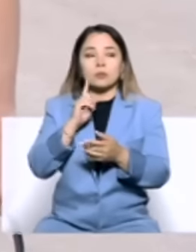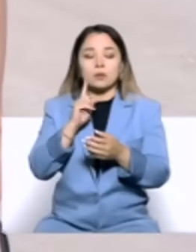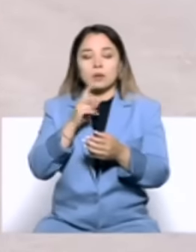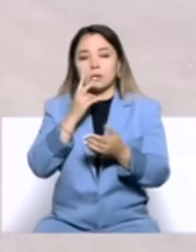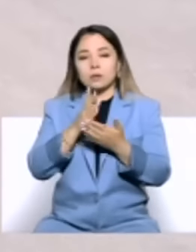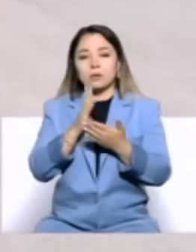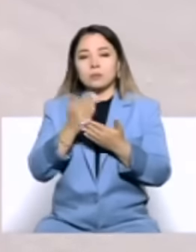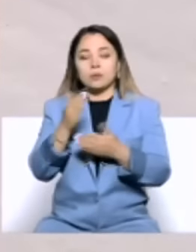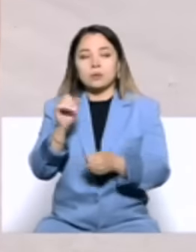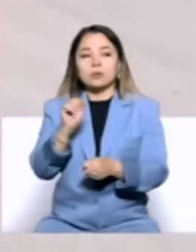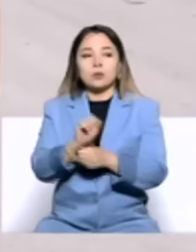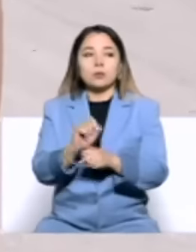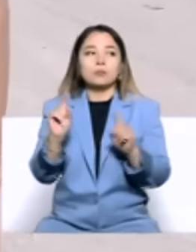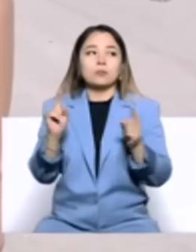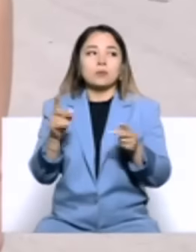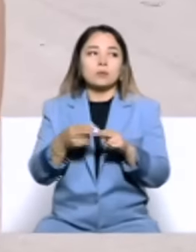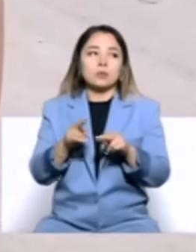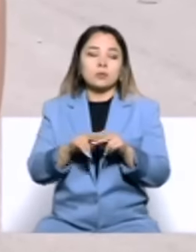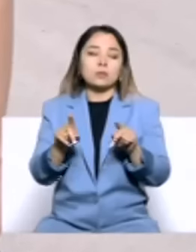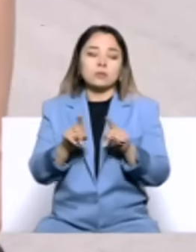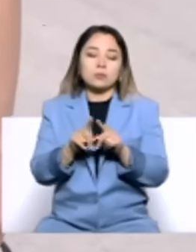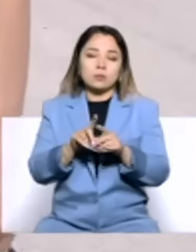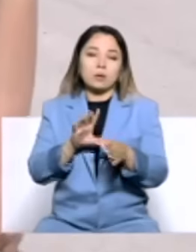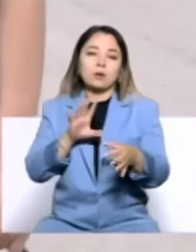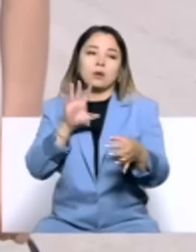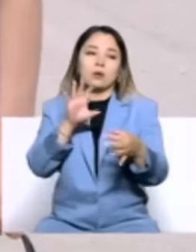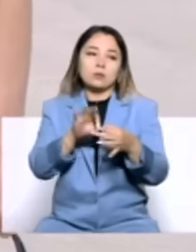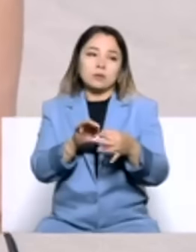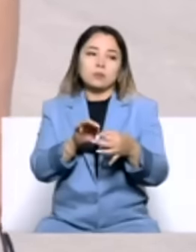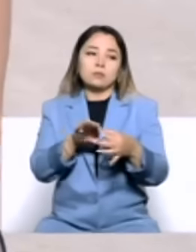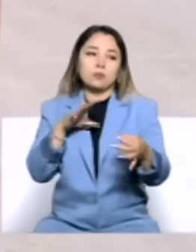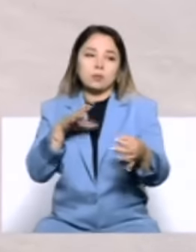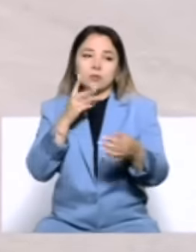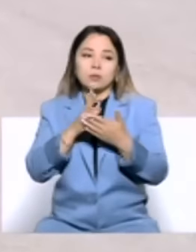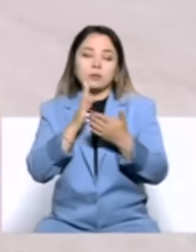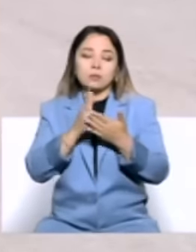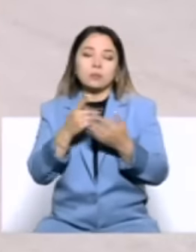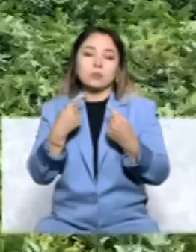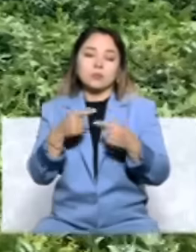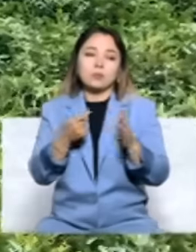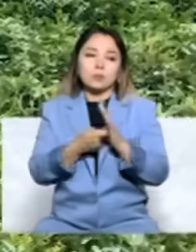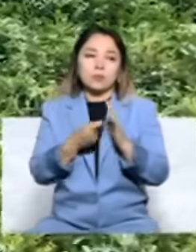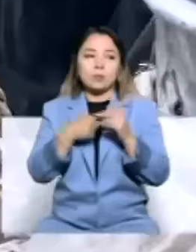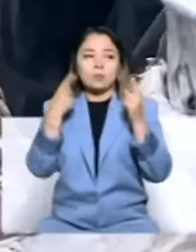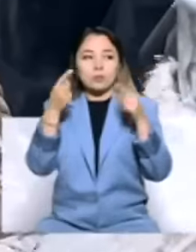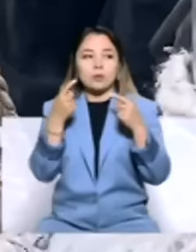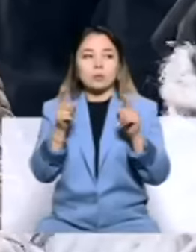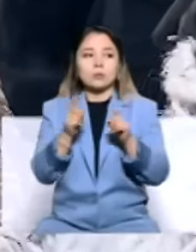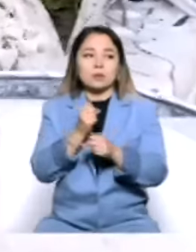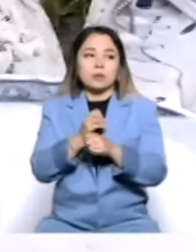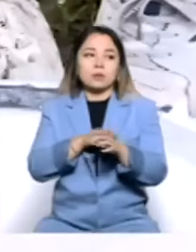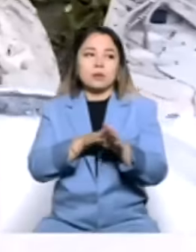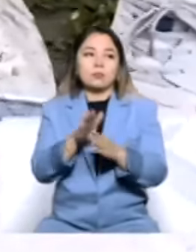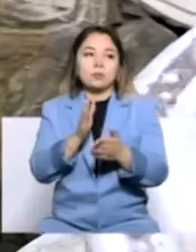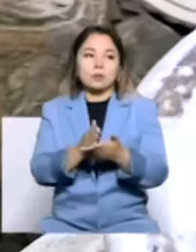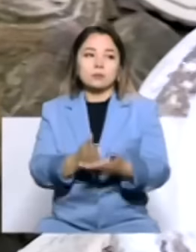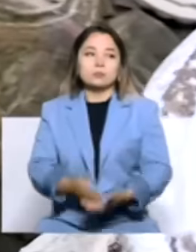жер. Мен соған азырақ әйтеу мал ұстап бірдеңе қыламыз.